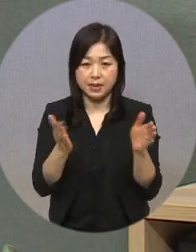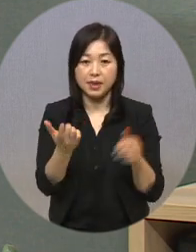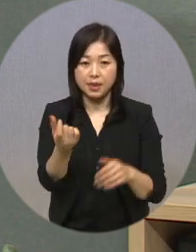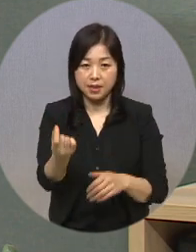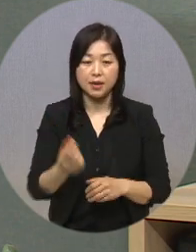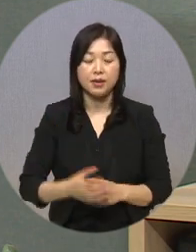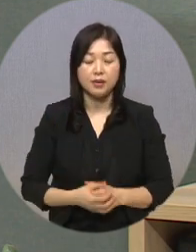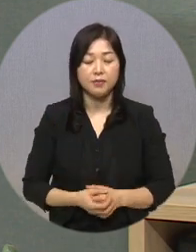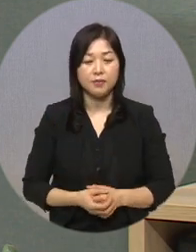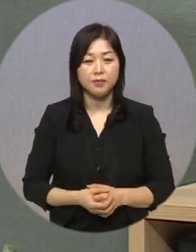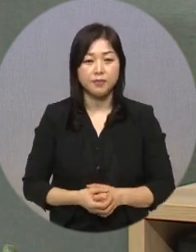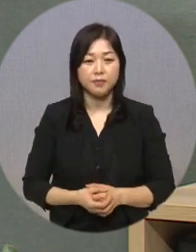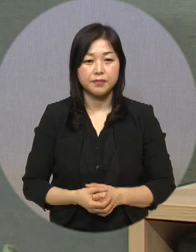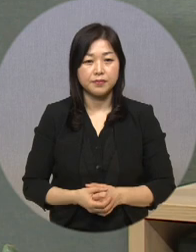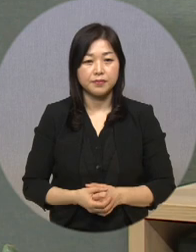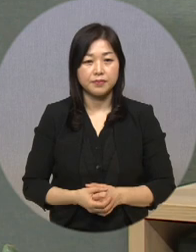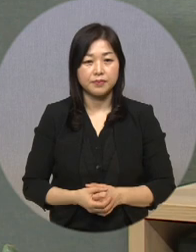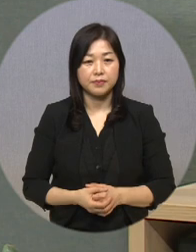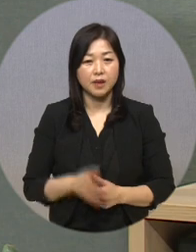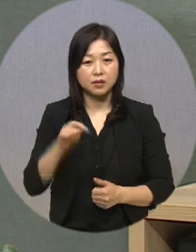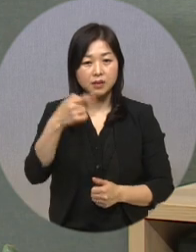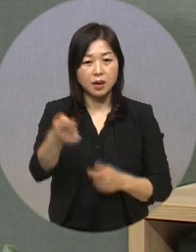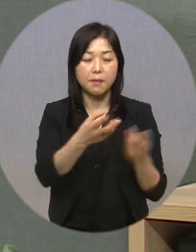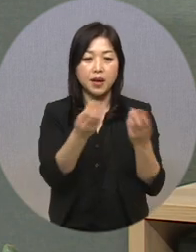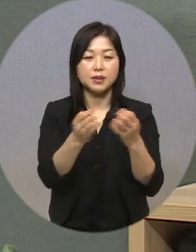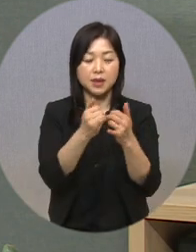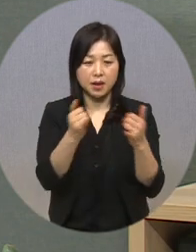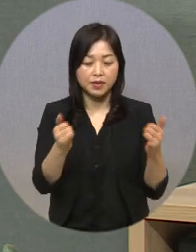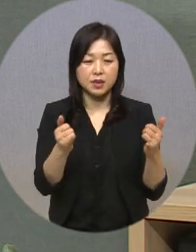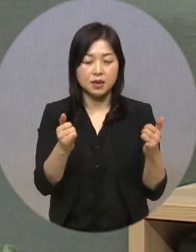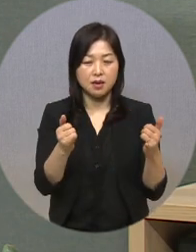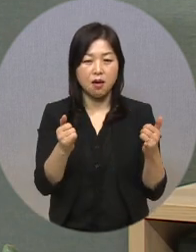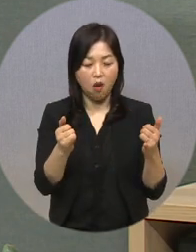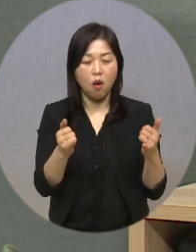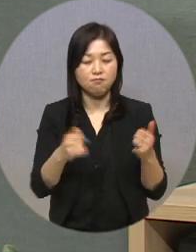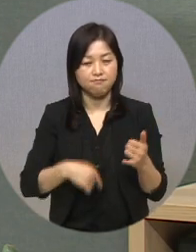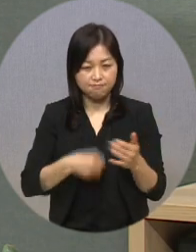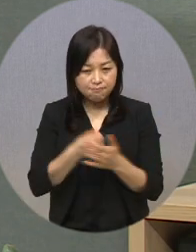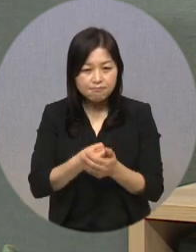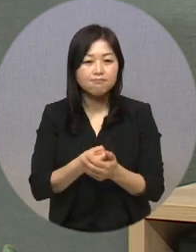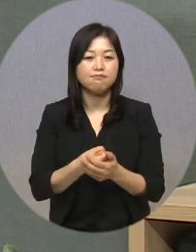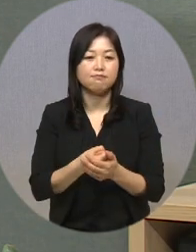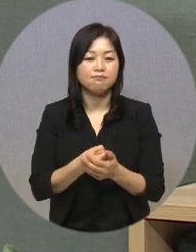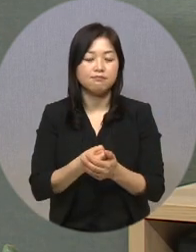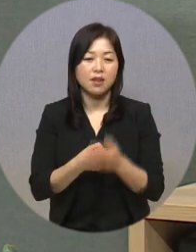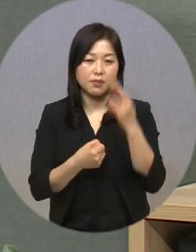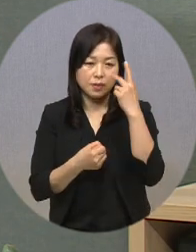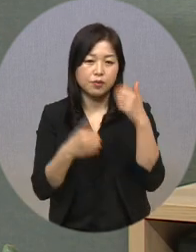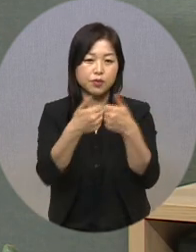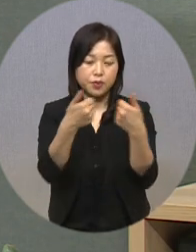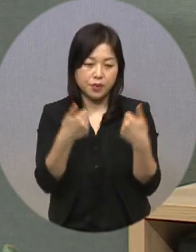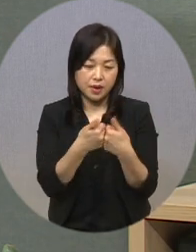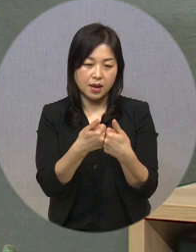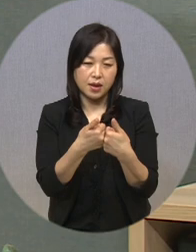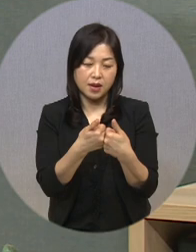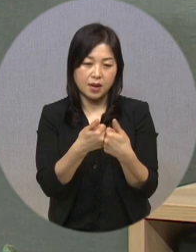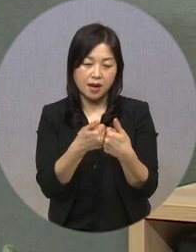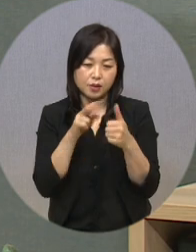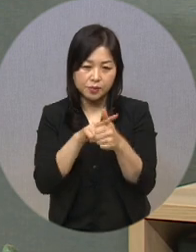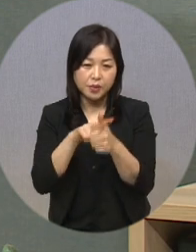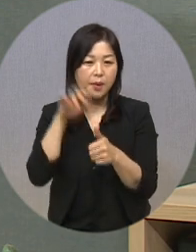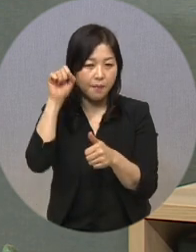된 거 아니겠습니까? 이제 그 뒤에 많은 사람들이 용기를 얻고 용기를 갖고 미국